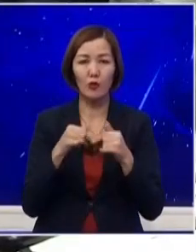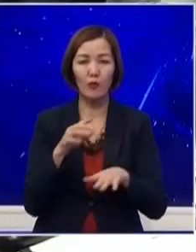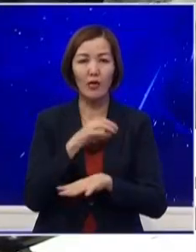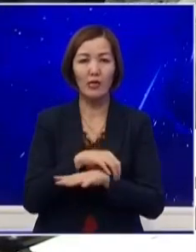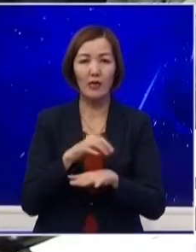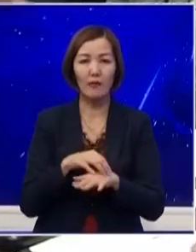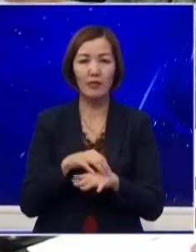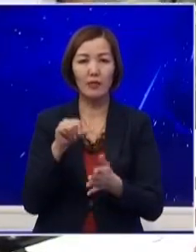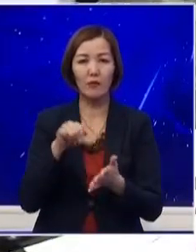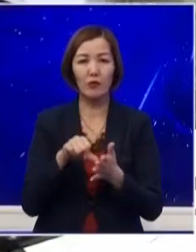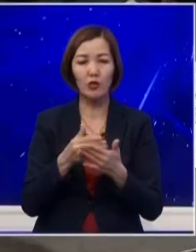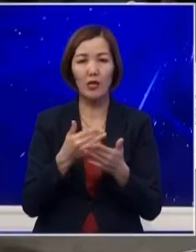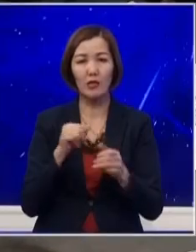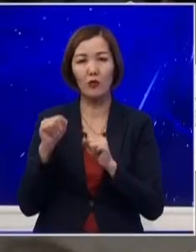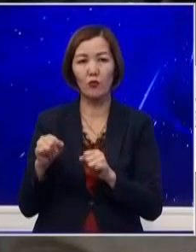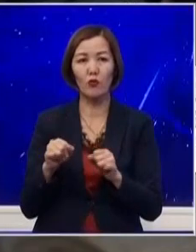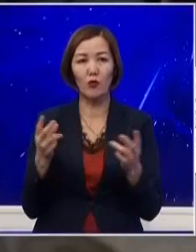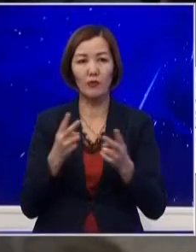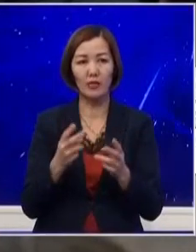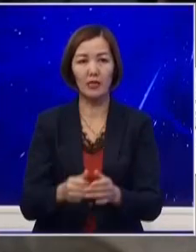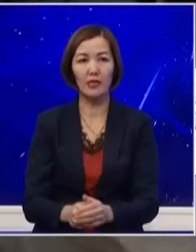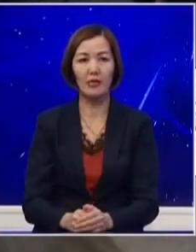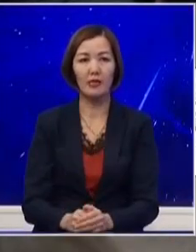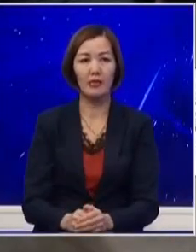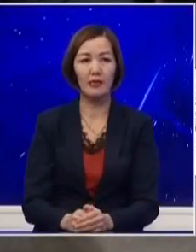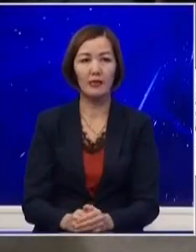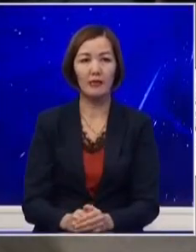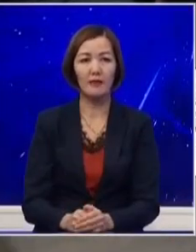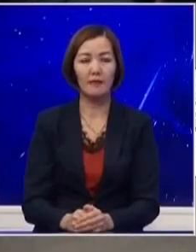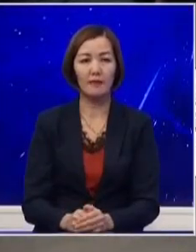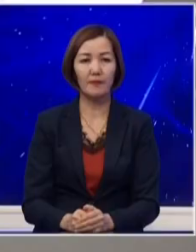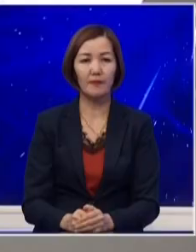құрып, комиссия мүшелерінің алдында қорғап шықсаңыз болды.